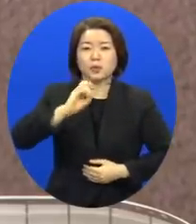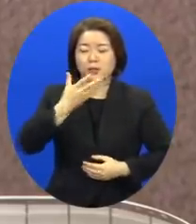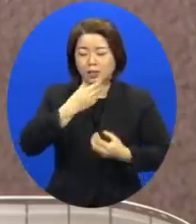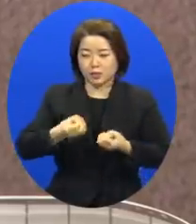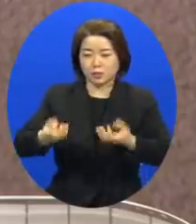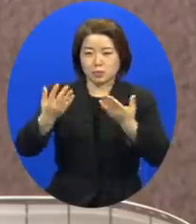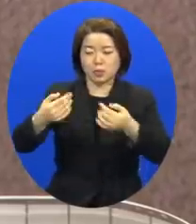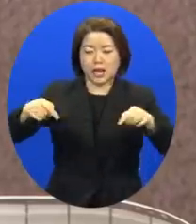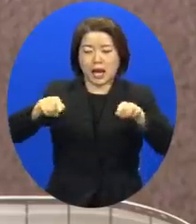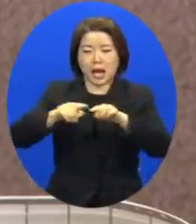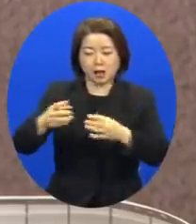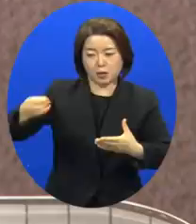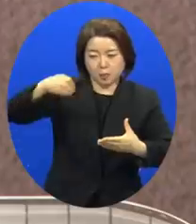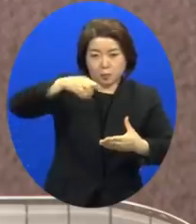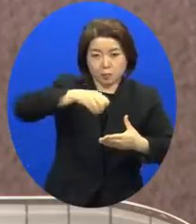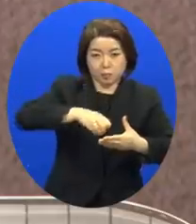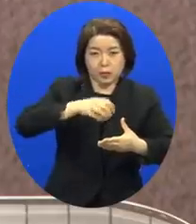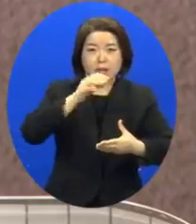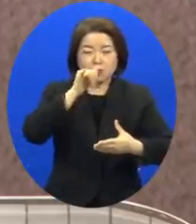있습니다